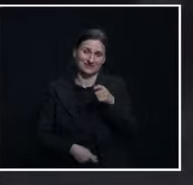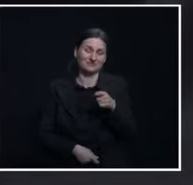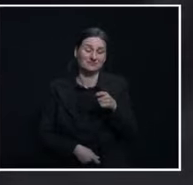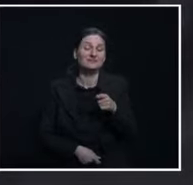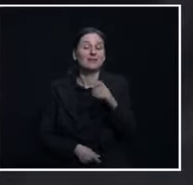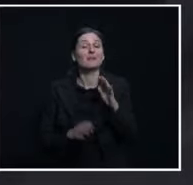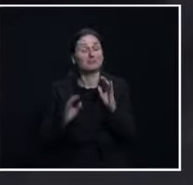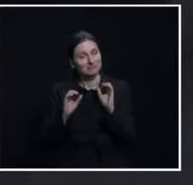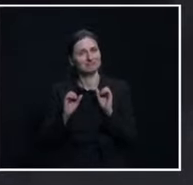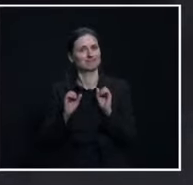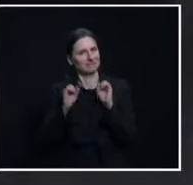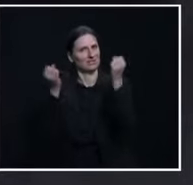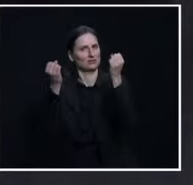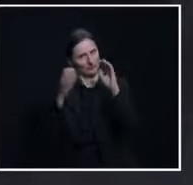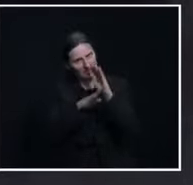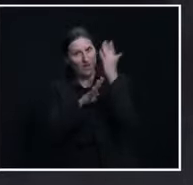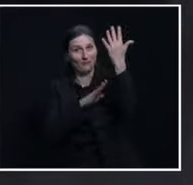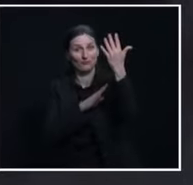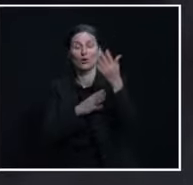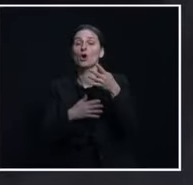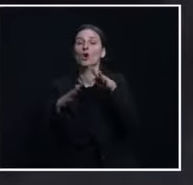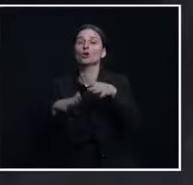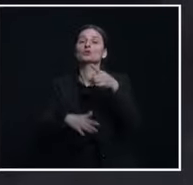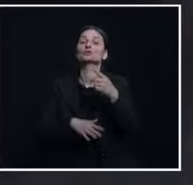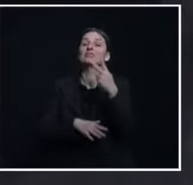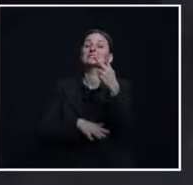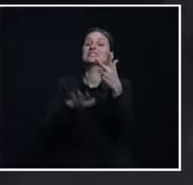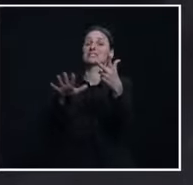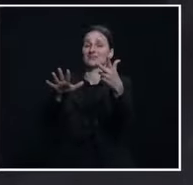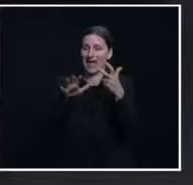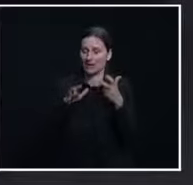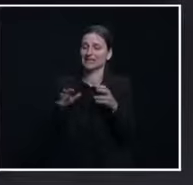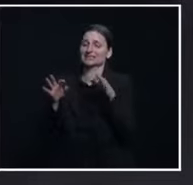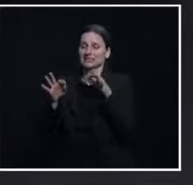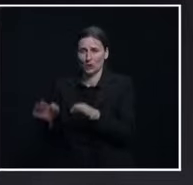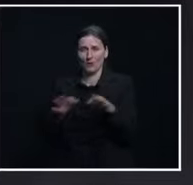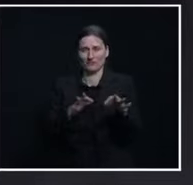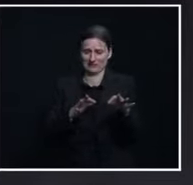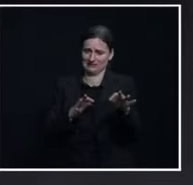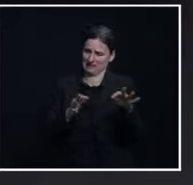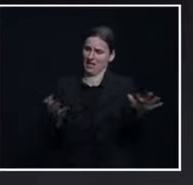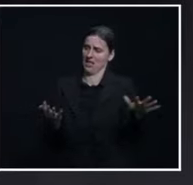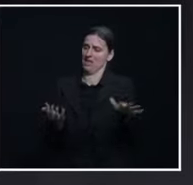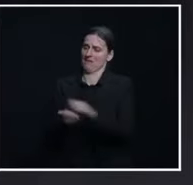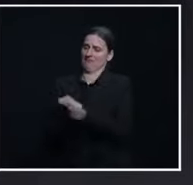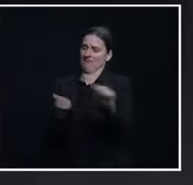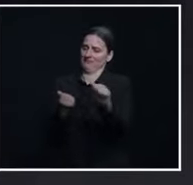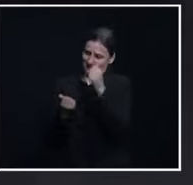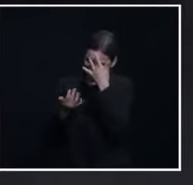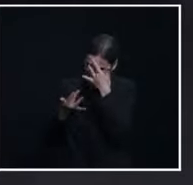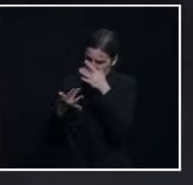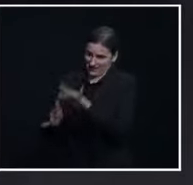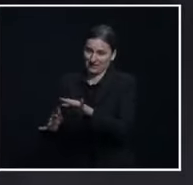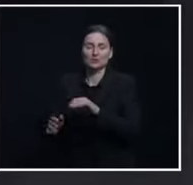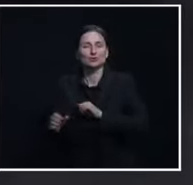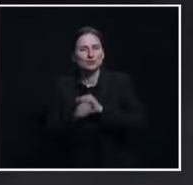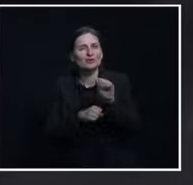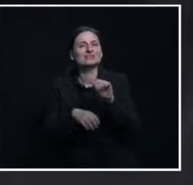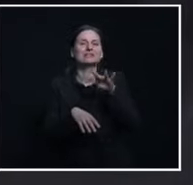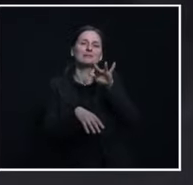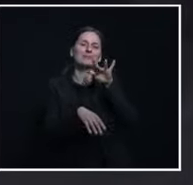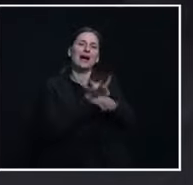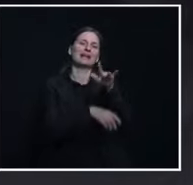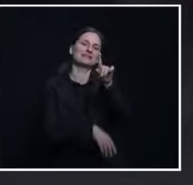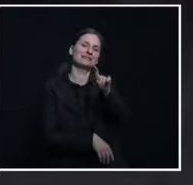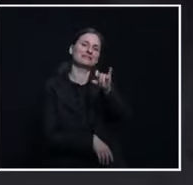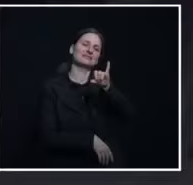Erfolg. 1982 wird der Genozid an der Minderheit offiziell anerkannt. Und trotzdem ist der Antiziganismus